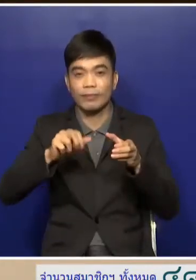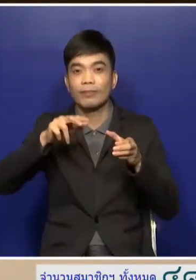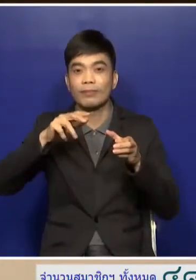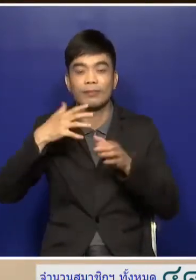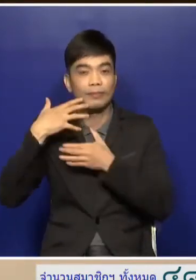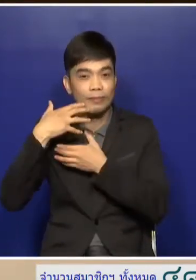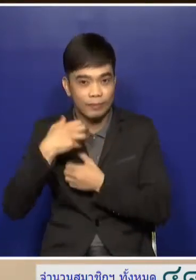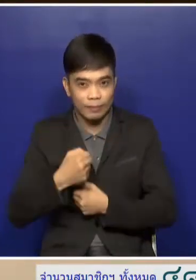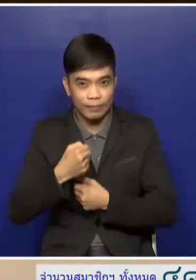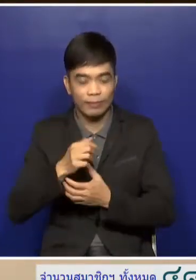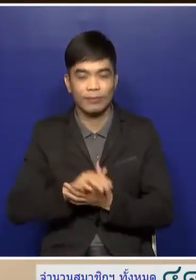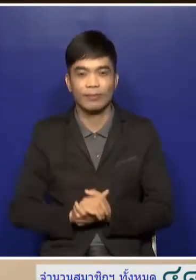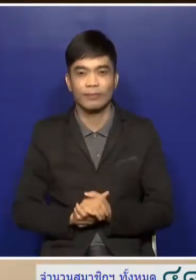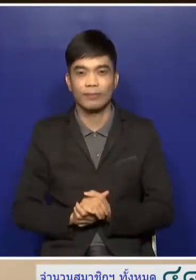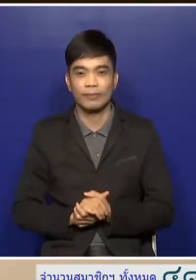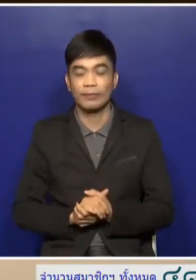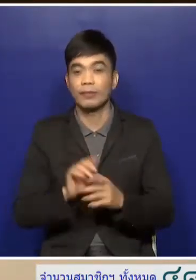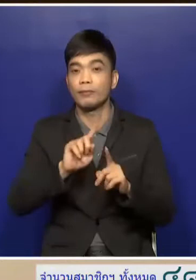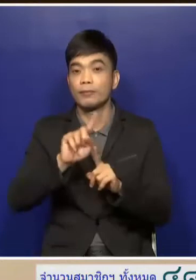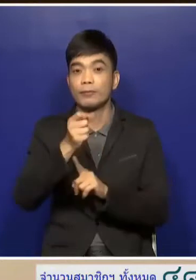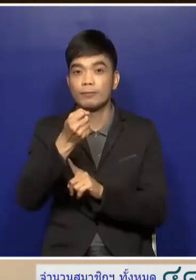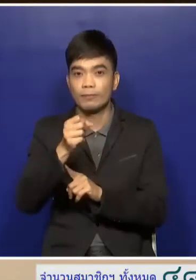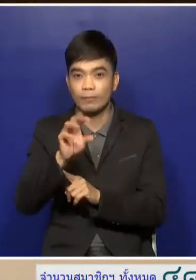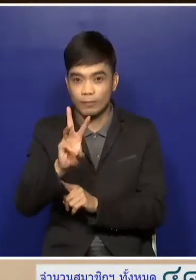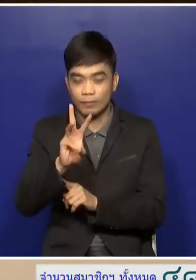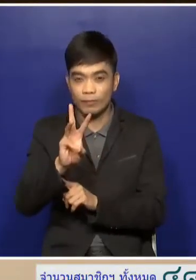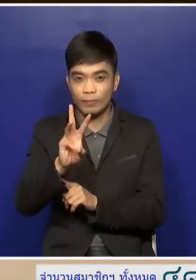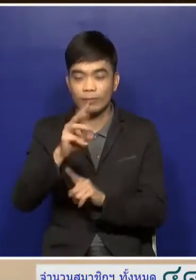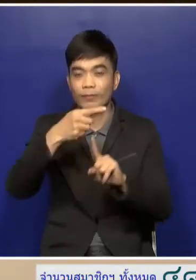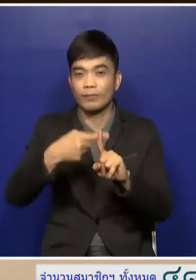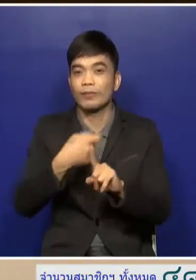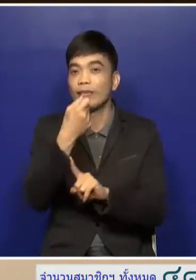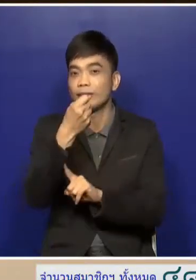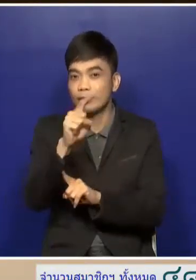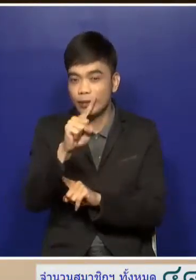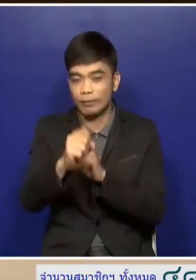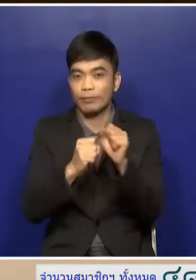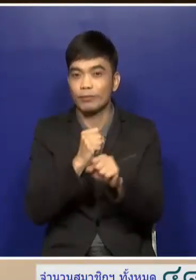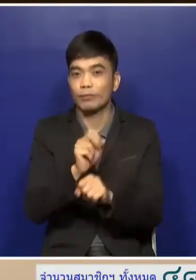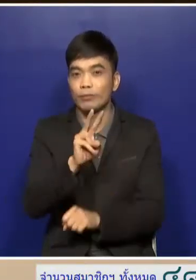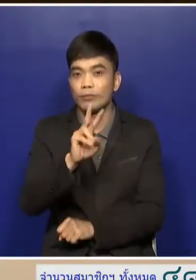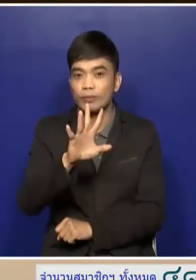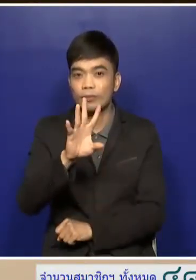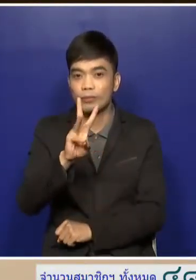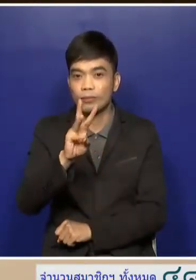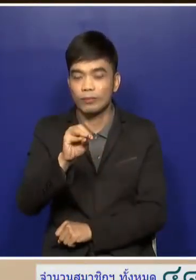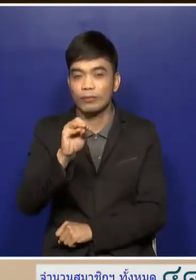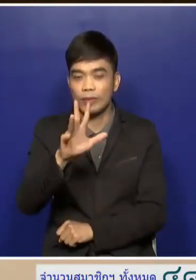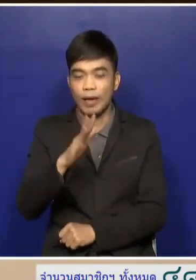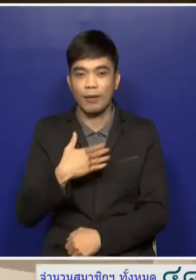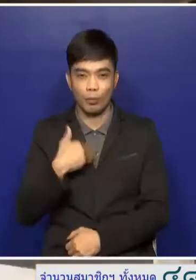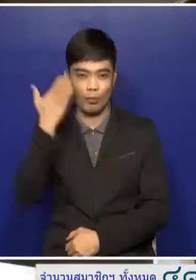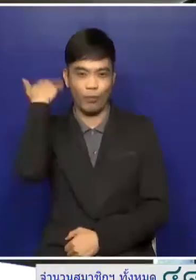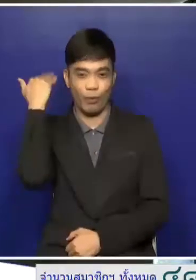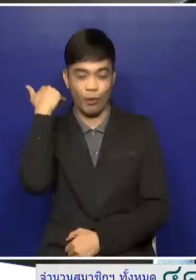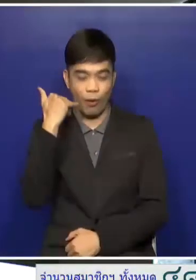ารพครับเมื่อวันที่16 พฤศจิกายน2563กระผมได้เดินทางไปเยี่ยมราษฎรที่จังหวัด